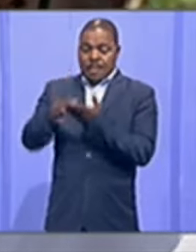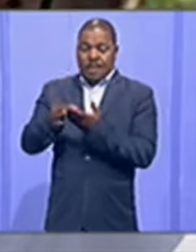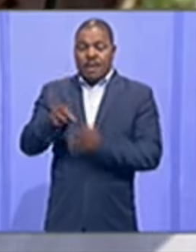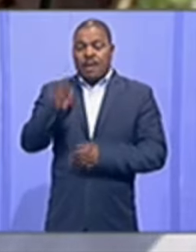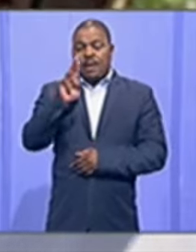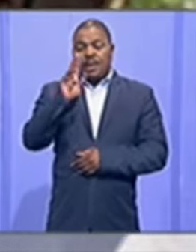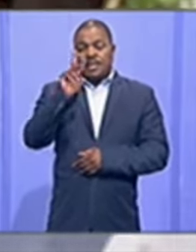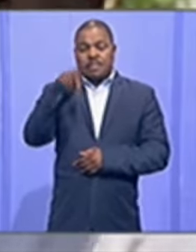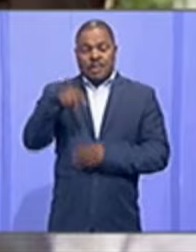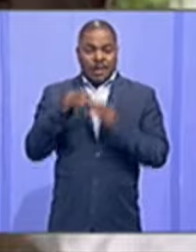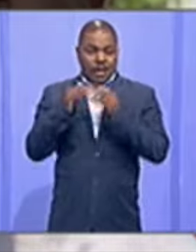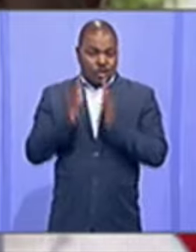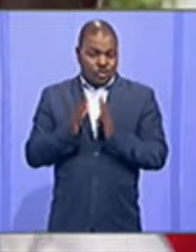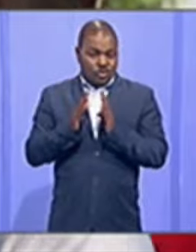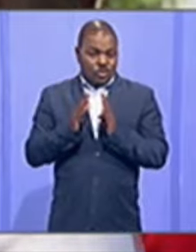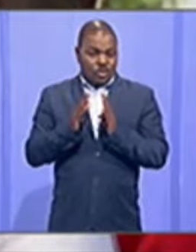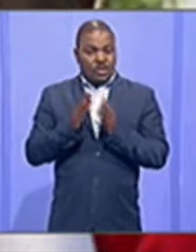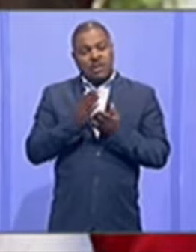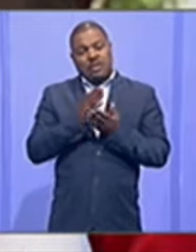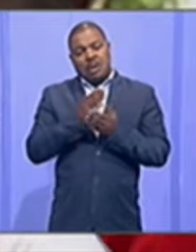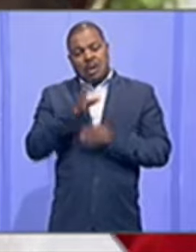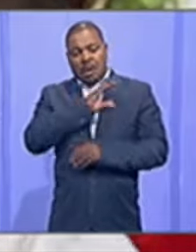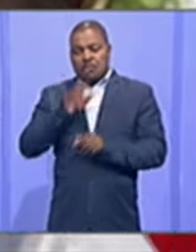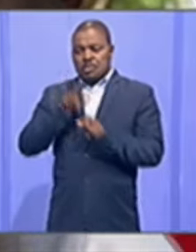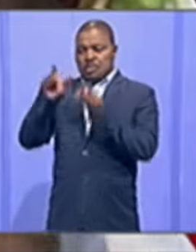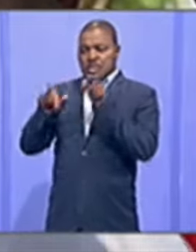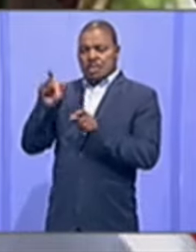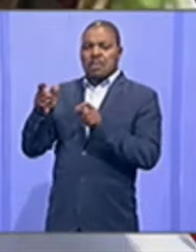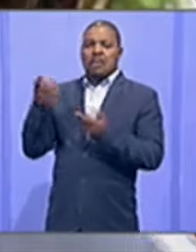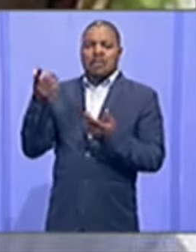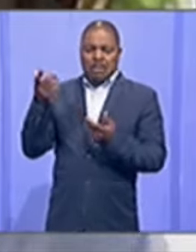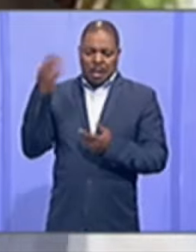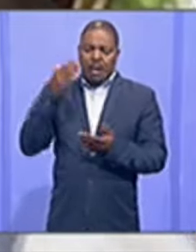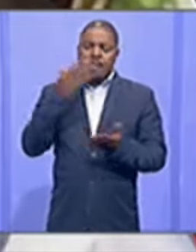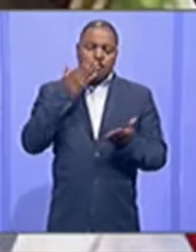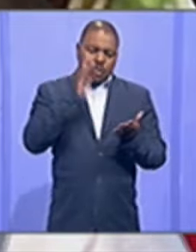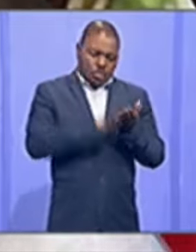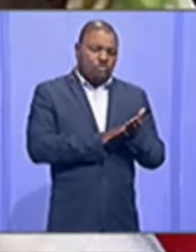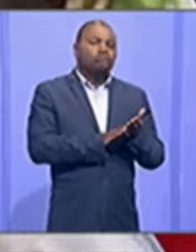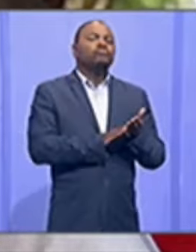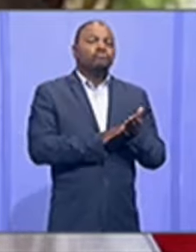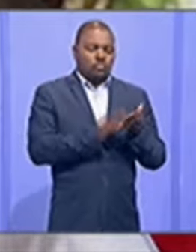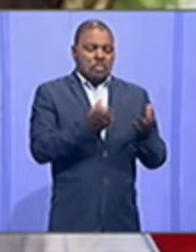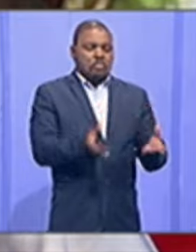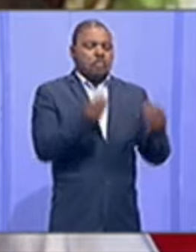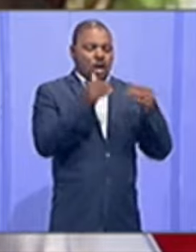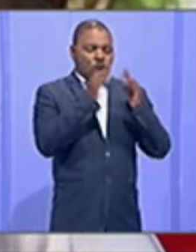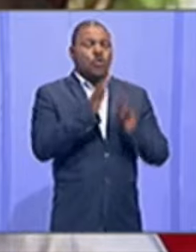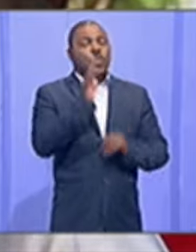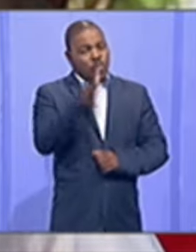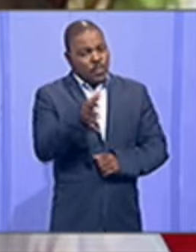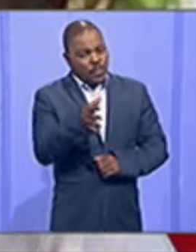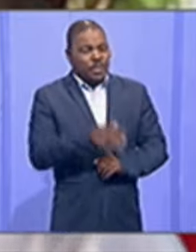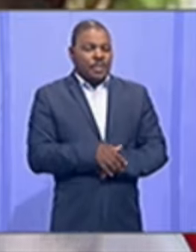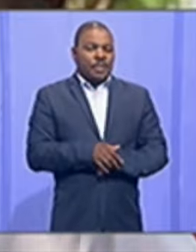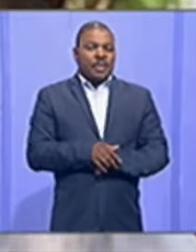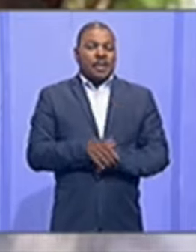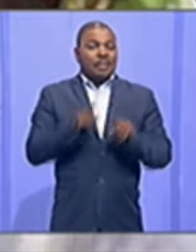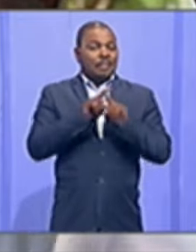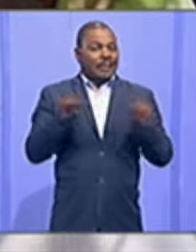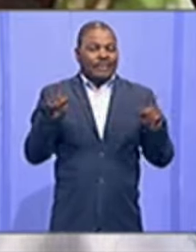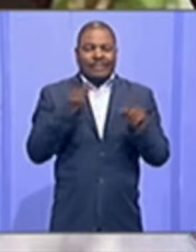RDP. Batho makhanselara a rona ba re tsholoheletsa ba rera ba renya re katla go nna le matlo a rona. Mare ga se